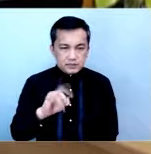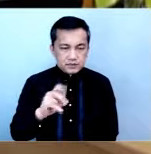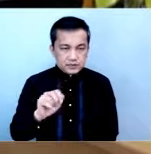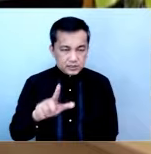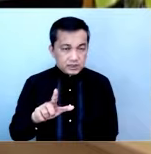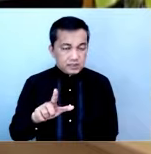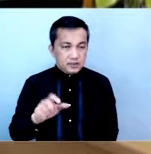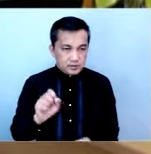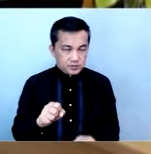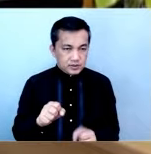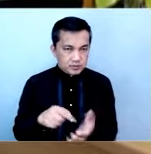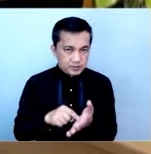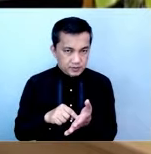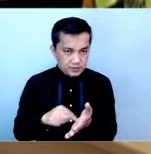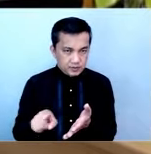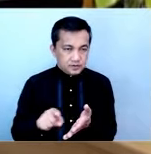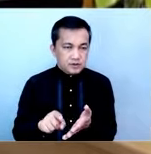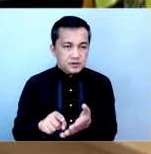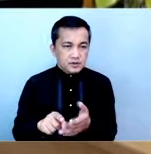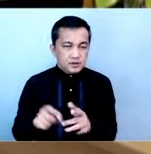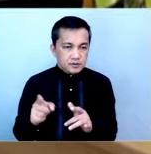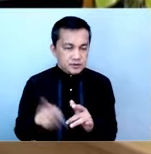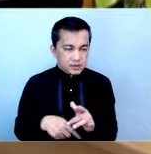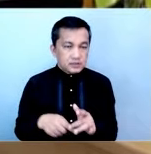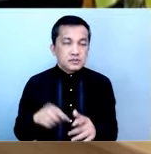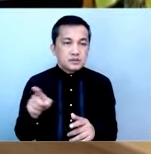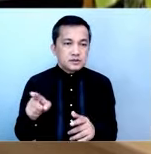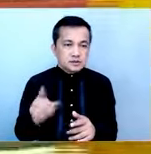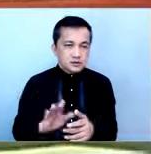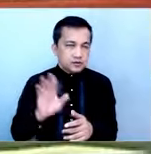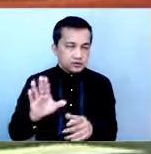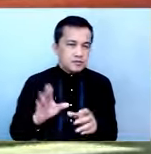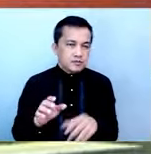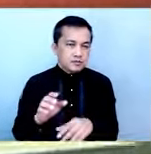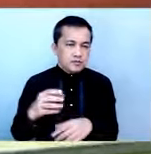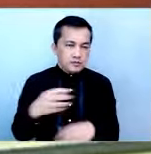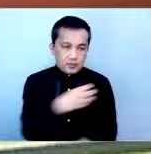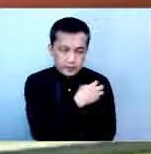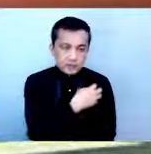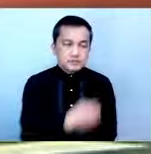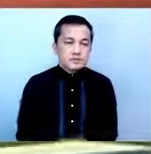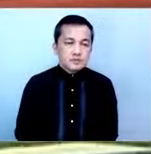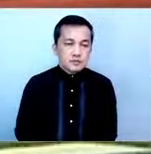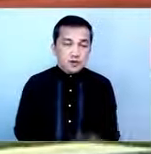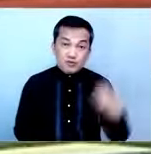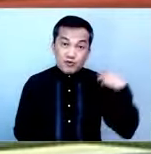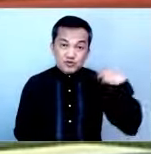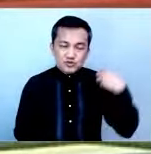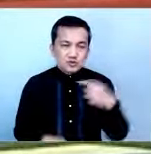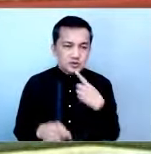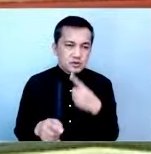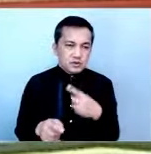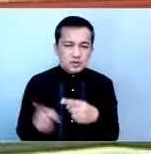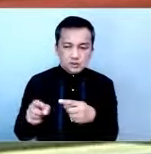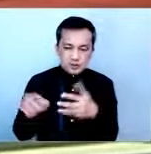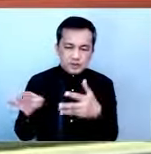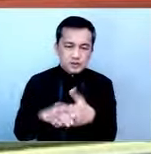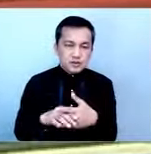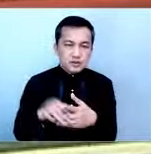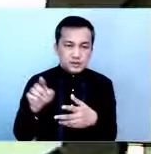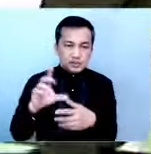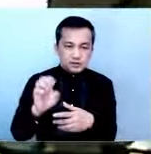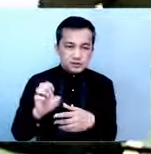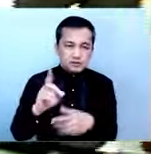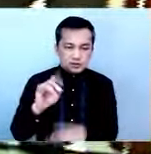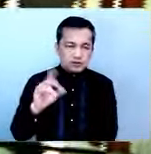maaaring pagbayarin ng danyos o damages ang iyong employer. At dahil dyan, pasok ang kaso mo sa Department of